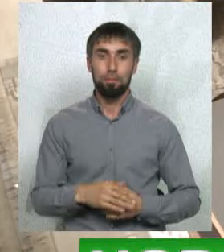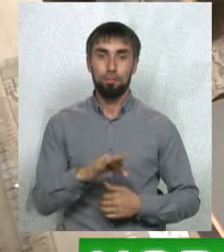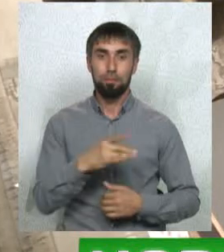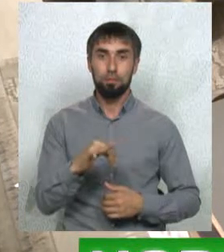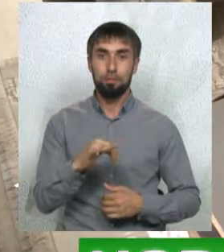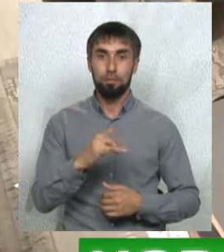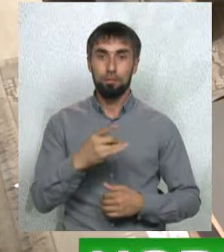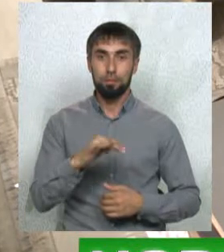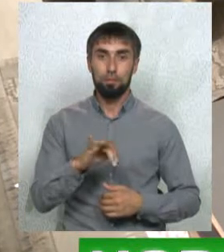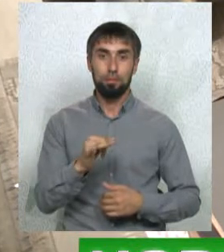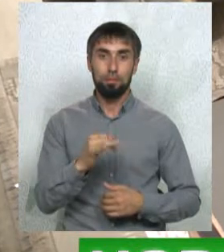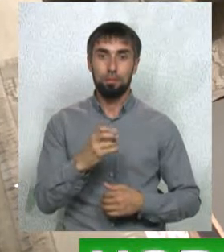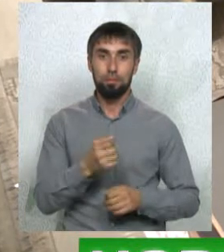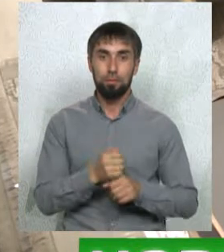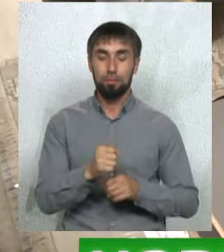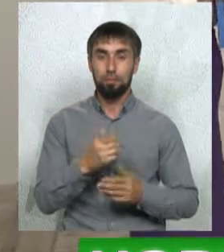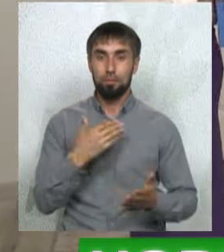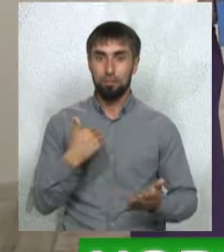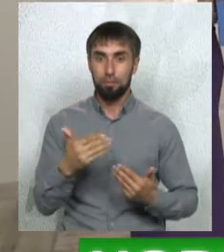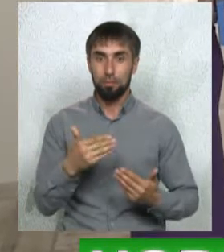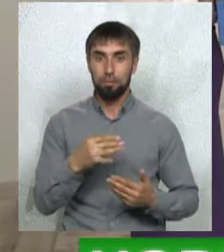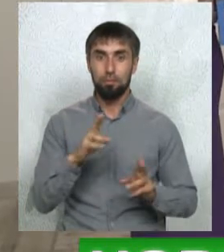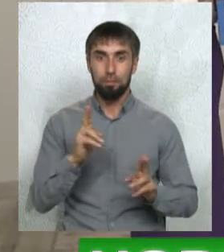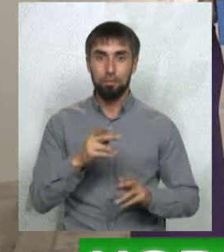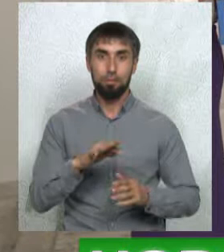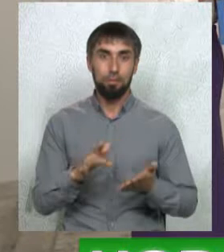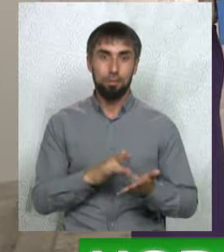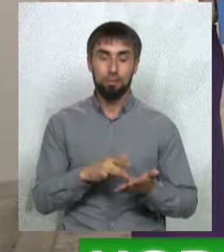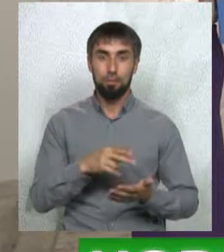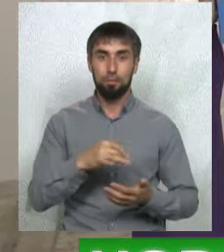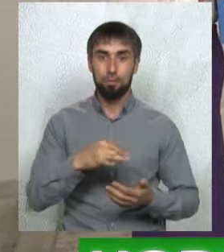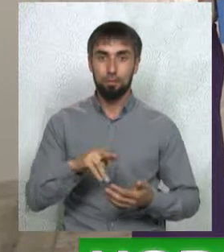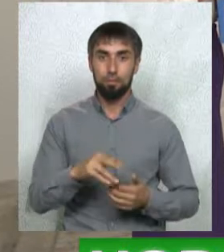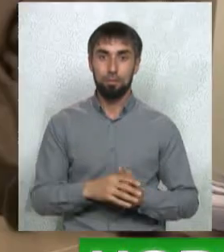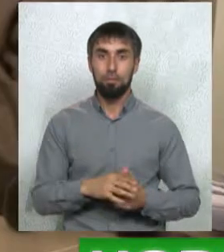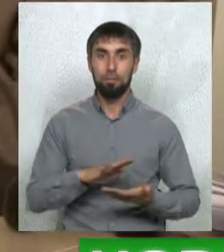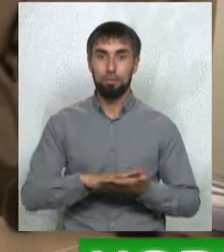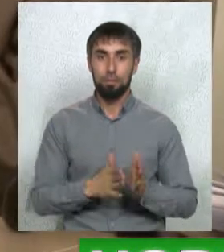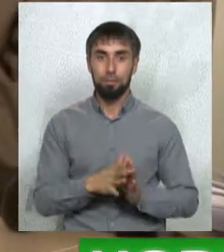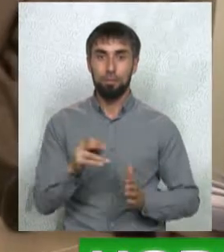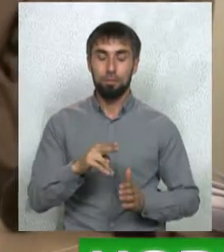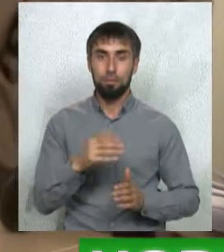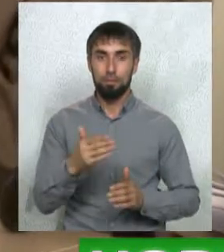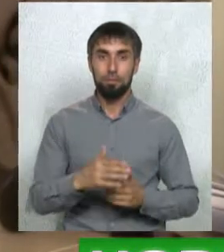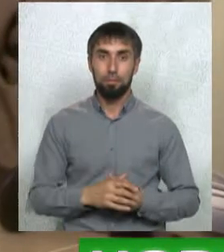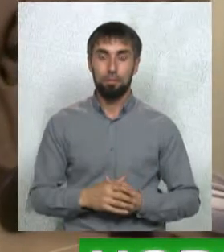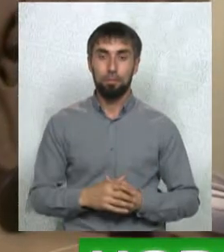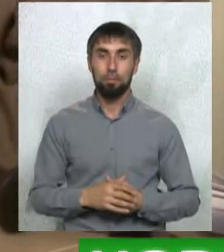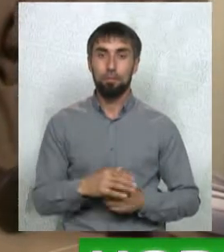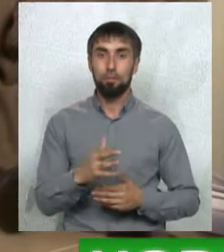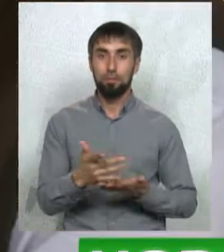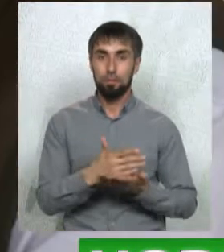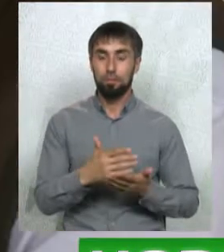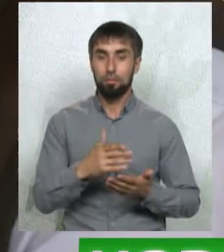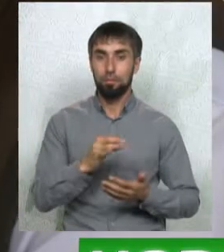Творческая интеллигенция, непринужденные беседы, традиционные для книжных презентаций обстановка. Повод у такого оживленного собрания